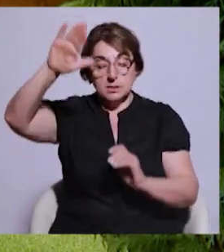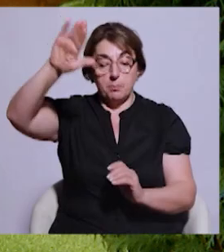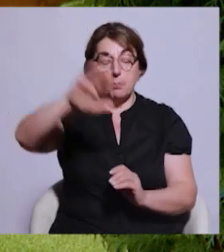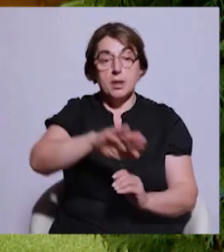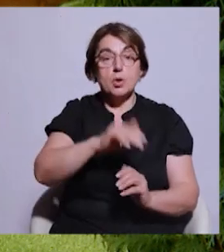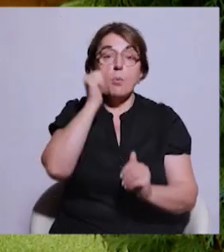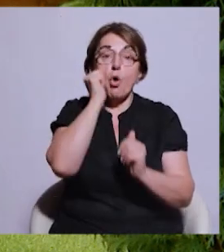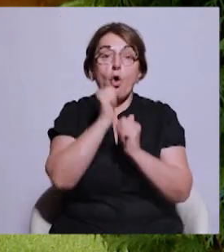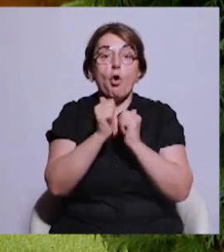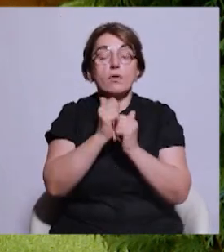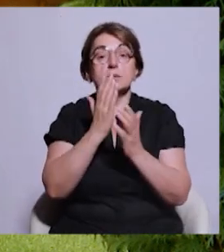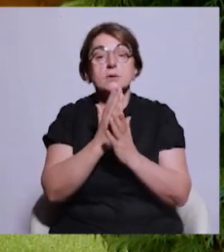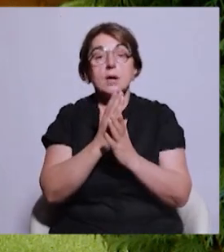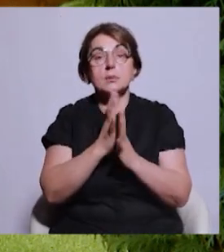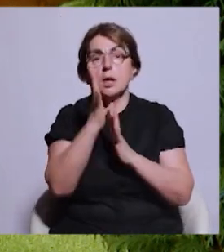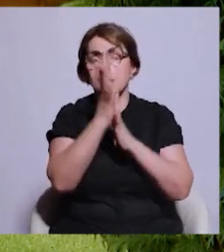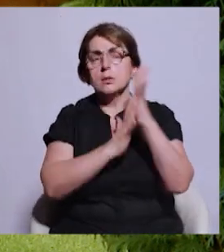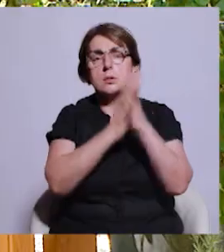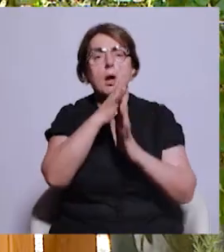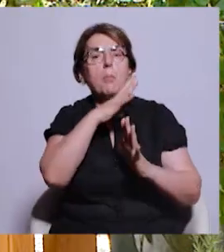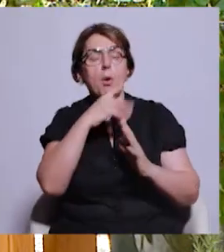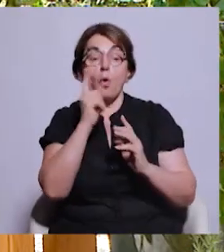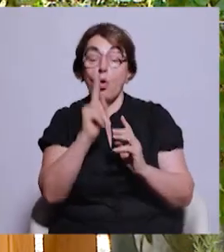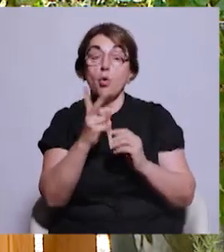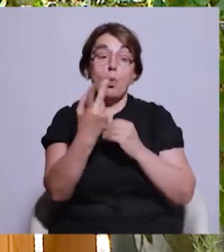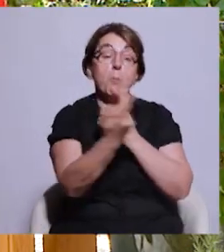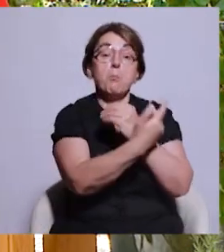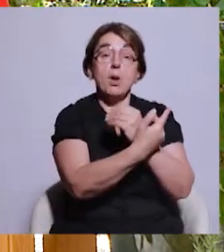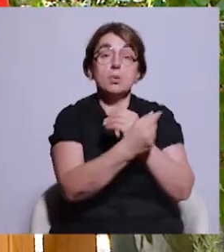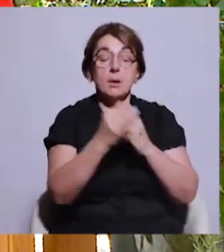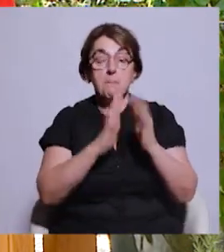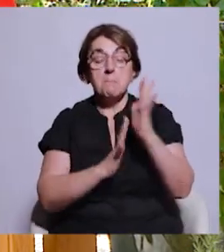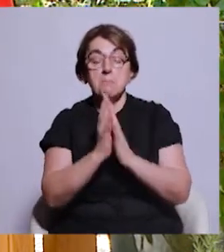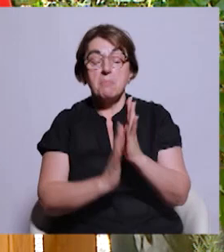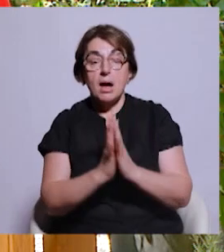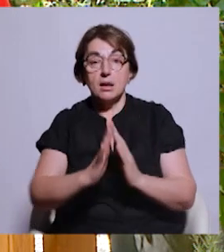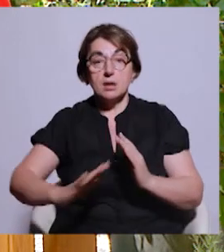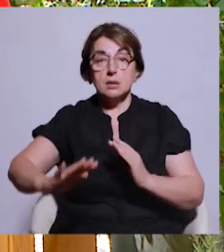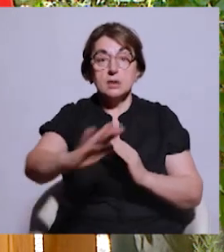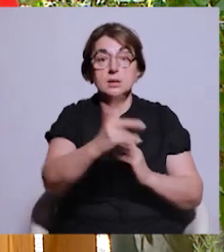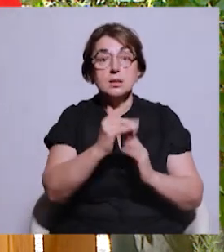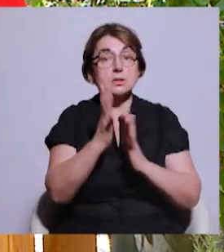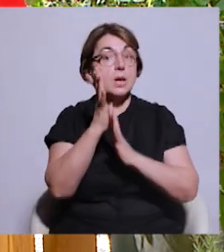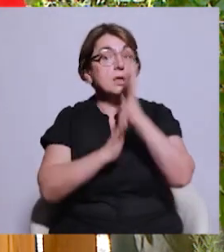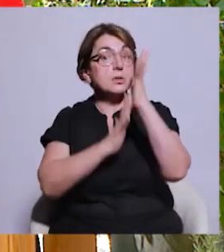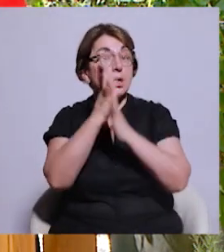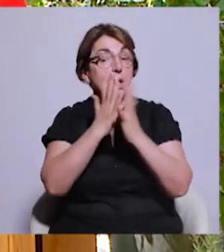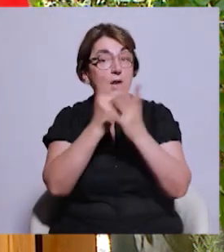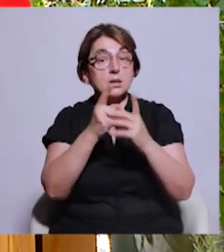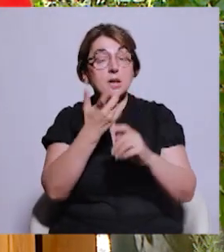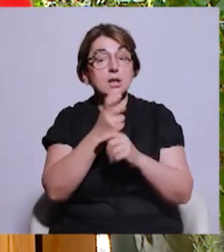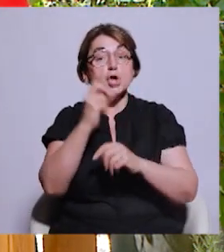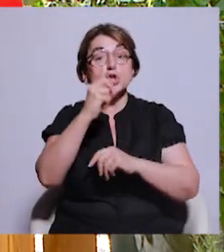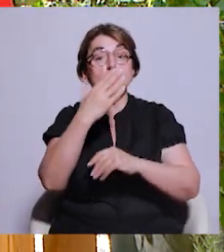მთის ერთი ფერდობი ყოველთვის არის ხოლმე გატყიანებული, ხოლო მეორე არის ბალახოვნებით წარმოდგენილი. აი, სადაც ტყე არის, ეს